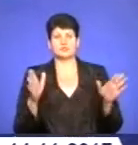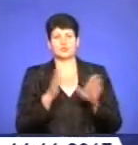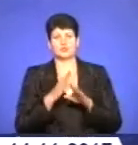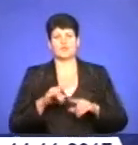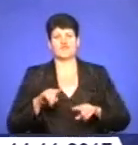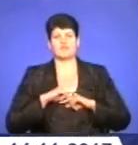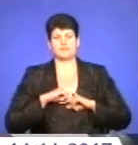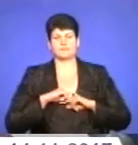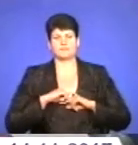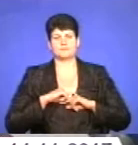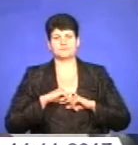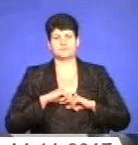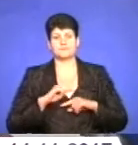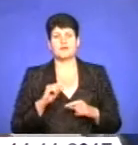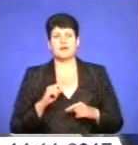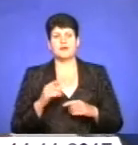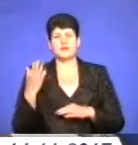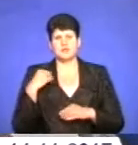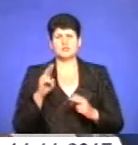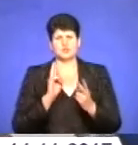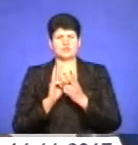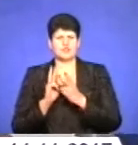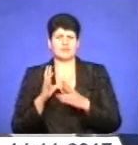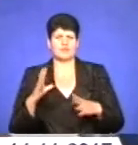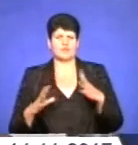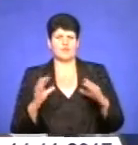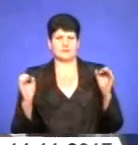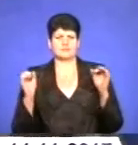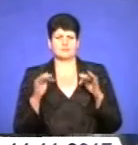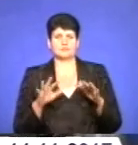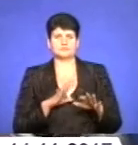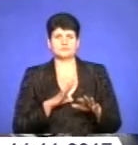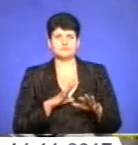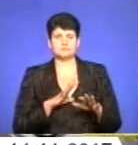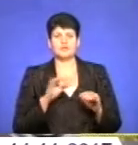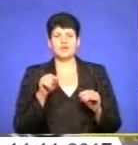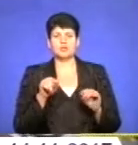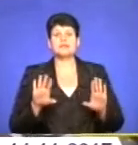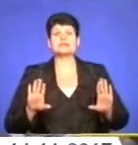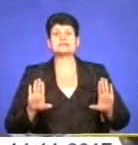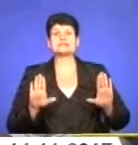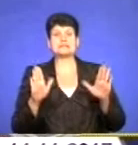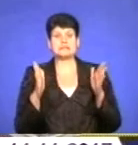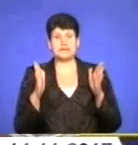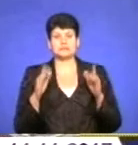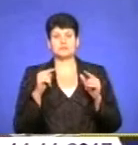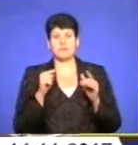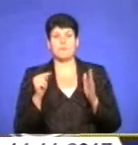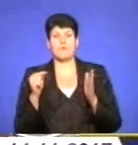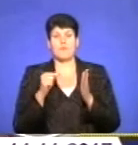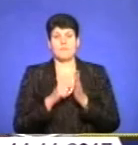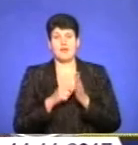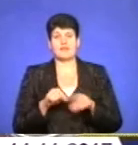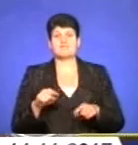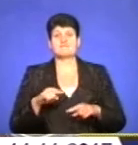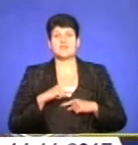фінального поєдинку. До того раніше зустрічались на тренувальних зборах. Тут так сталося, що ми з ним попали разом в